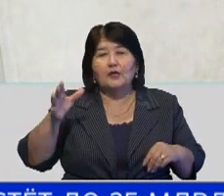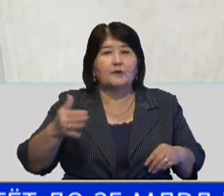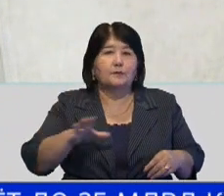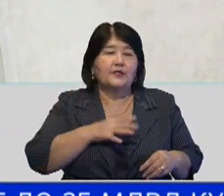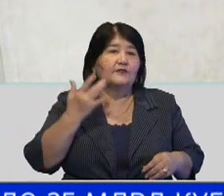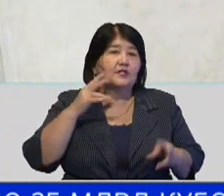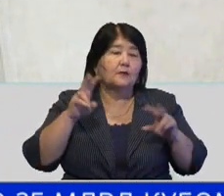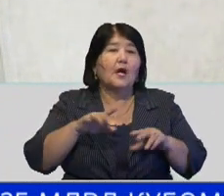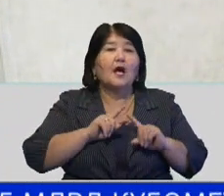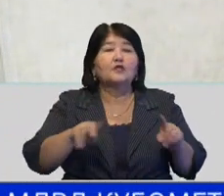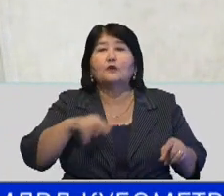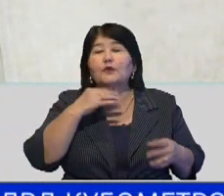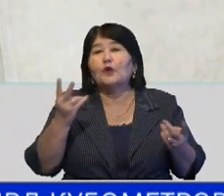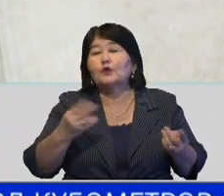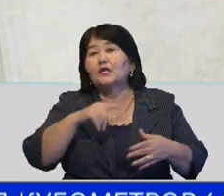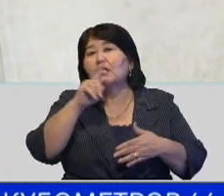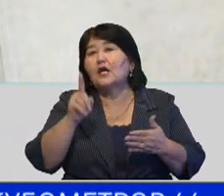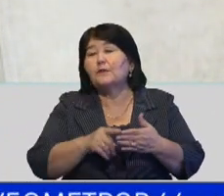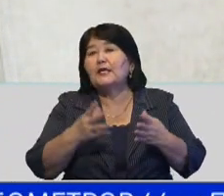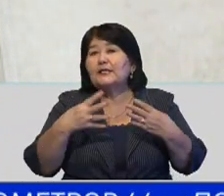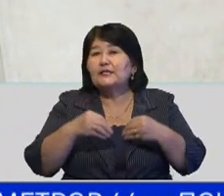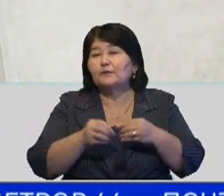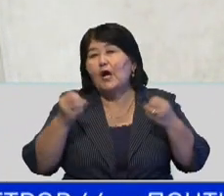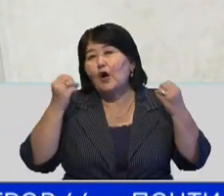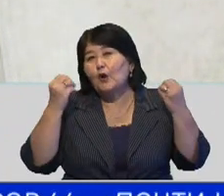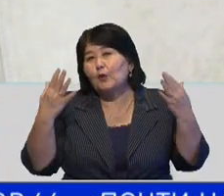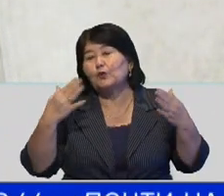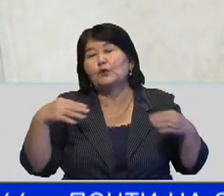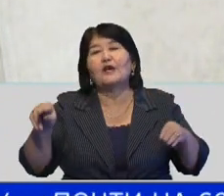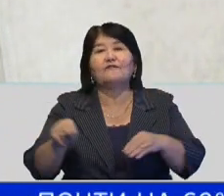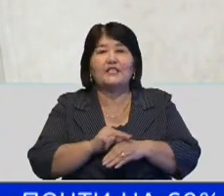в поиске особое внимание нужно обратить на вопросы семейного и культурного воспитания